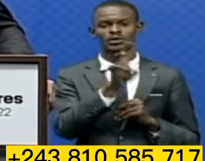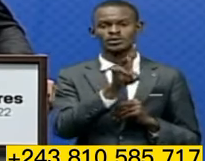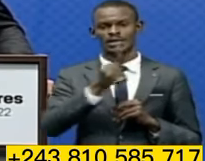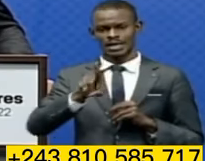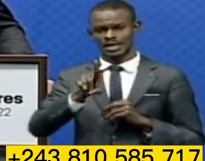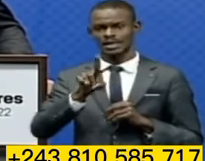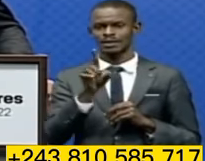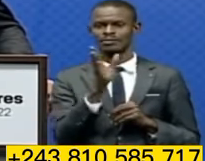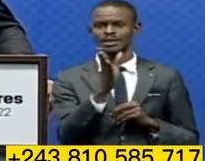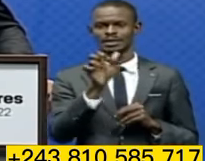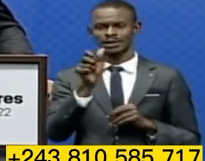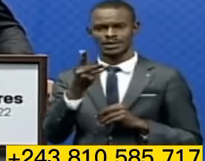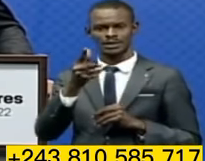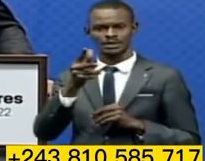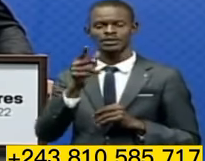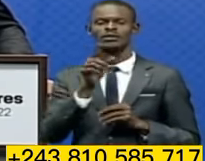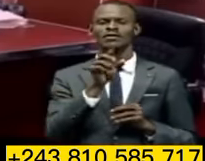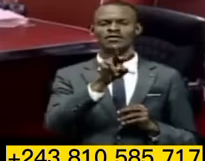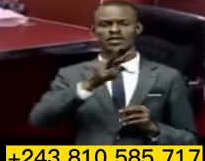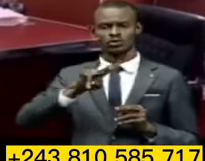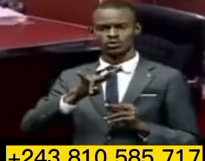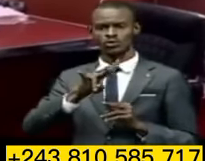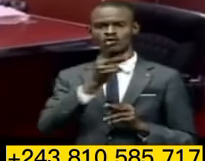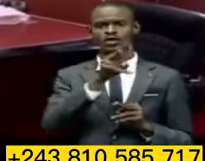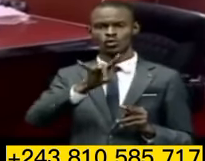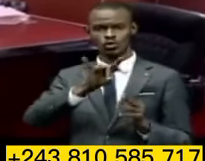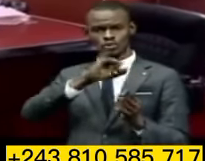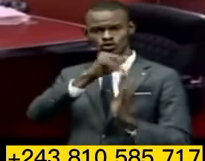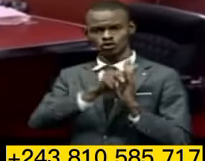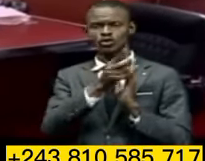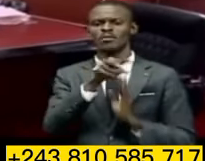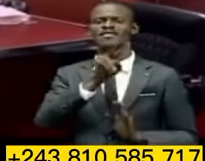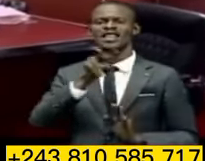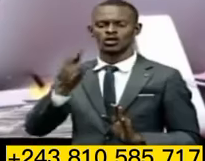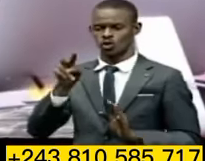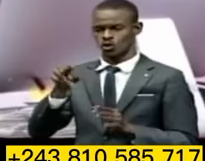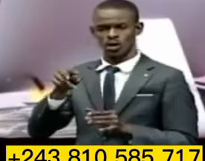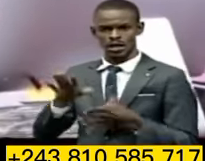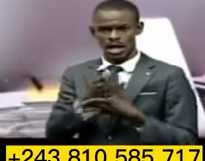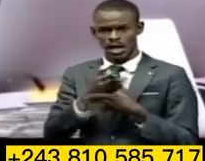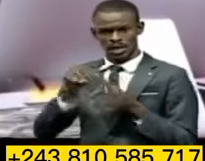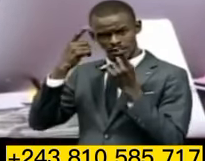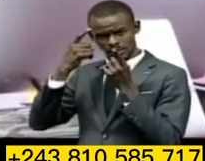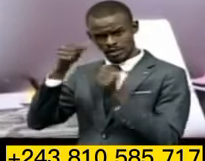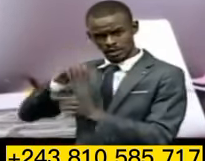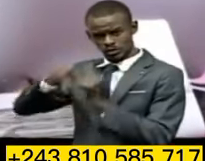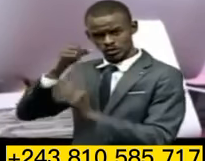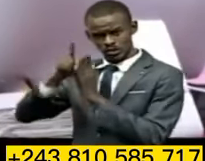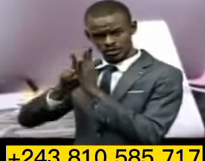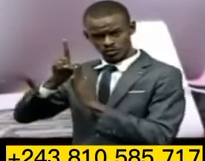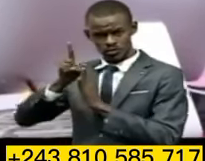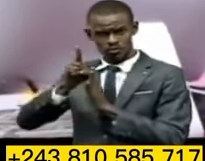61-71-61-13-ZR du 28 juin 2022, conclu entre l'Association internationale de développement et la République démocratique du